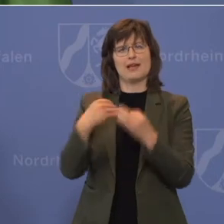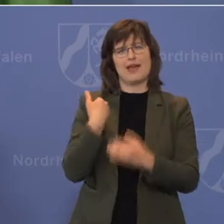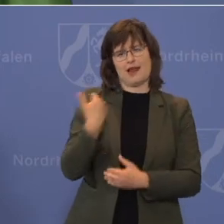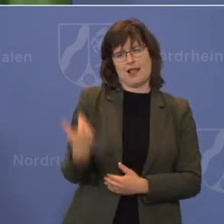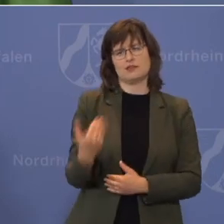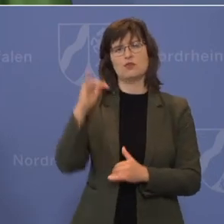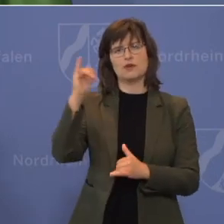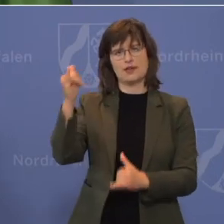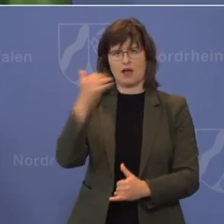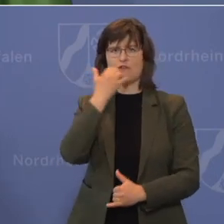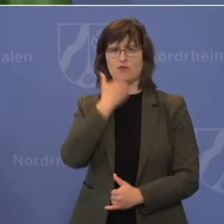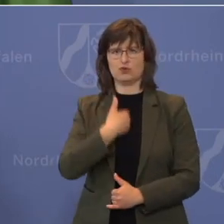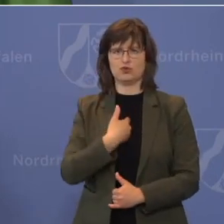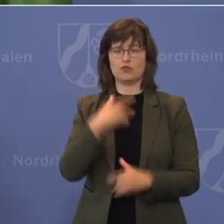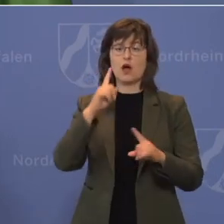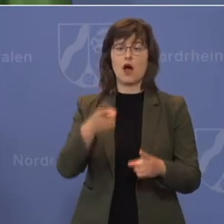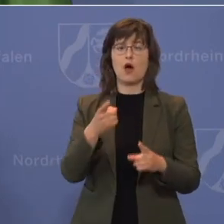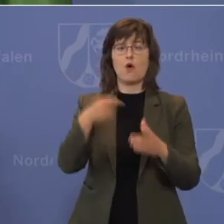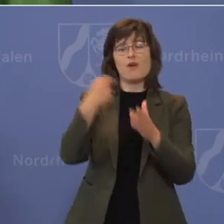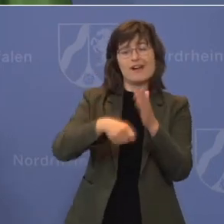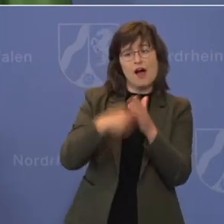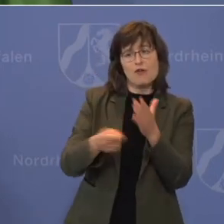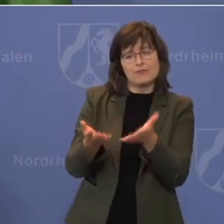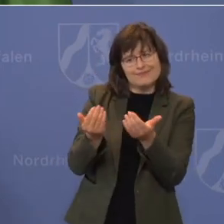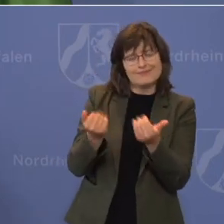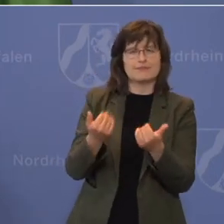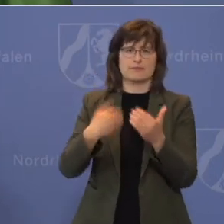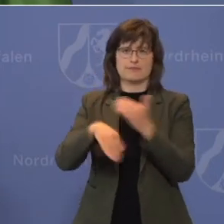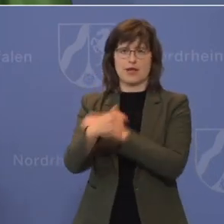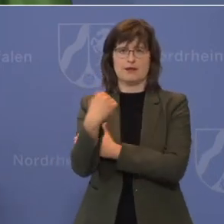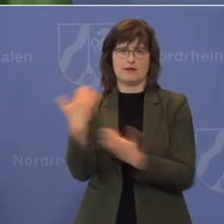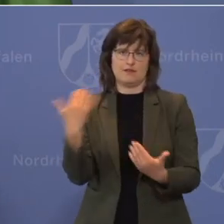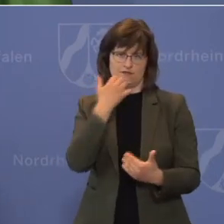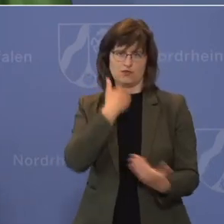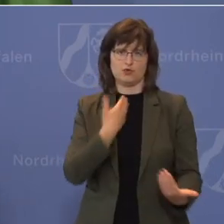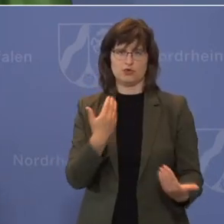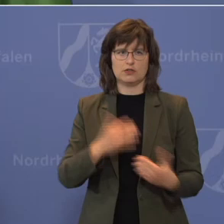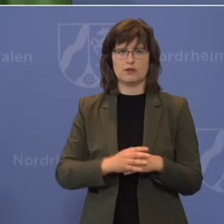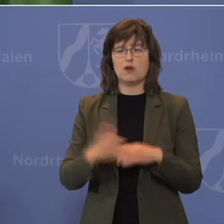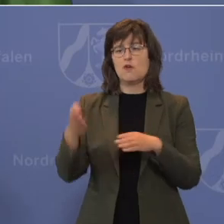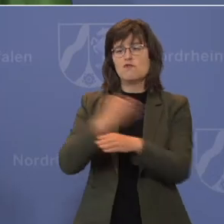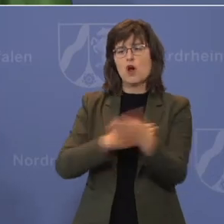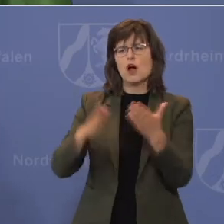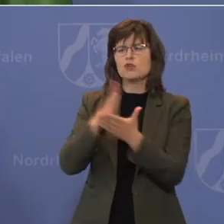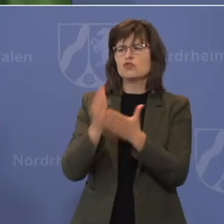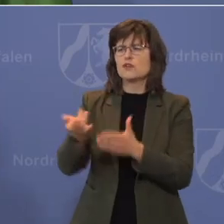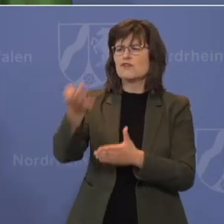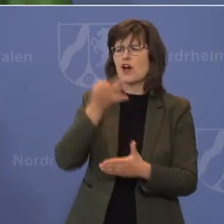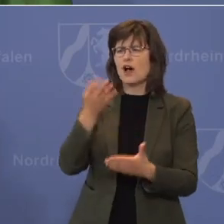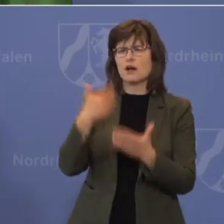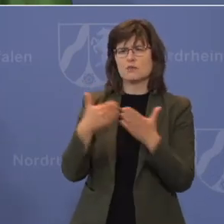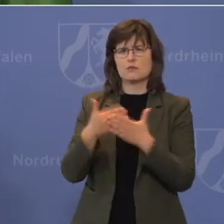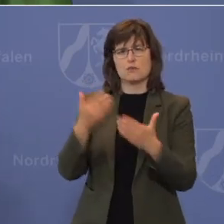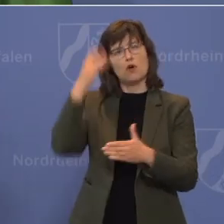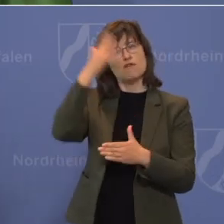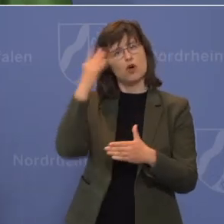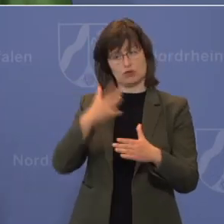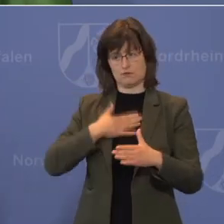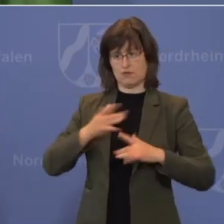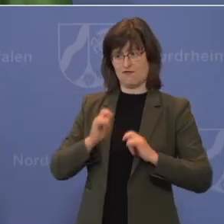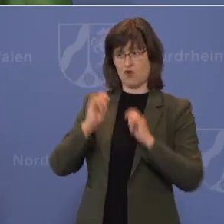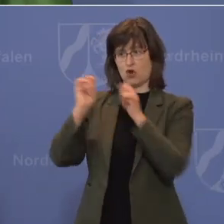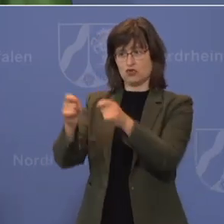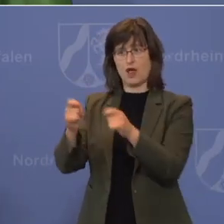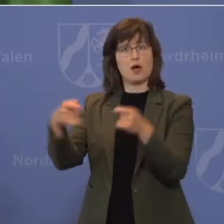der Kaufkraft für notwendig erachten. Wir sind bei Vorstellungen schon gefragt worden, was wir denn unternehmen würden, wenn der Bund sich unserem Vorschlag in